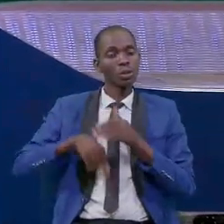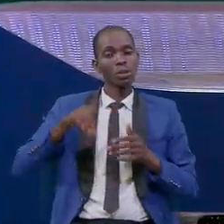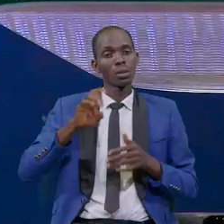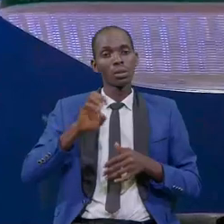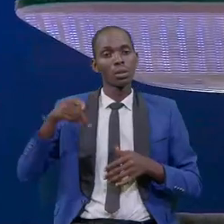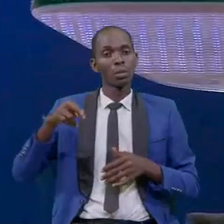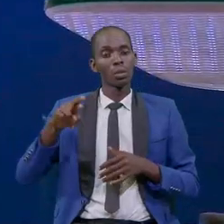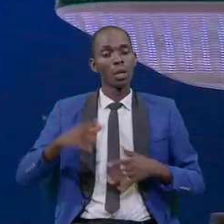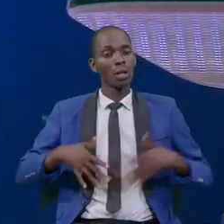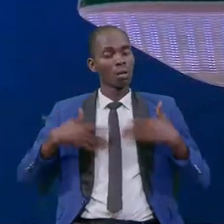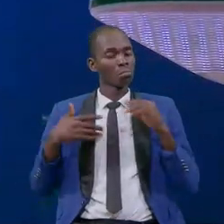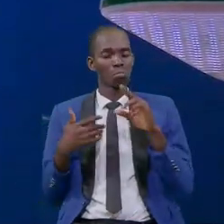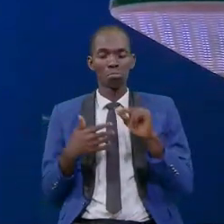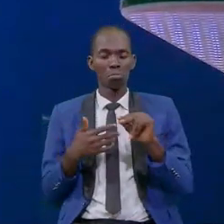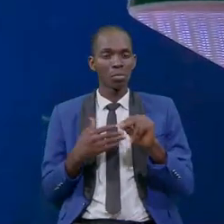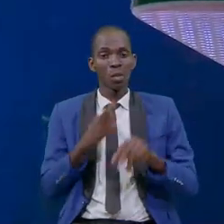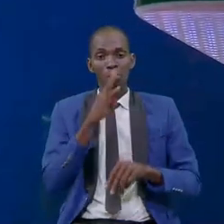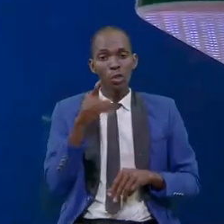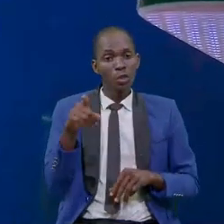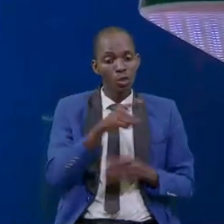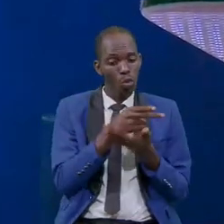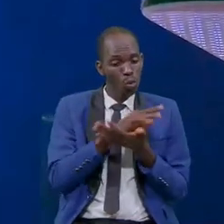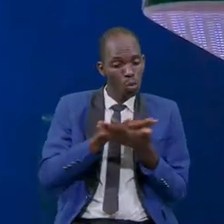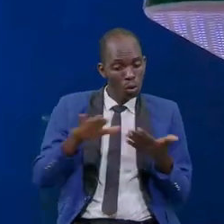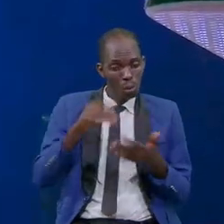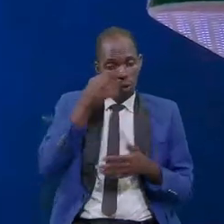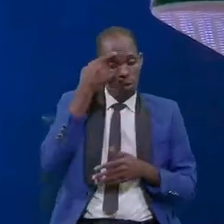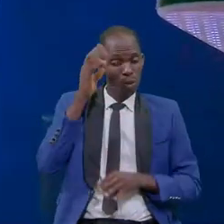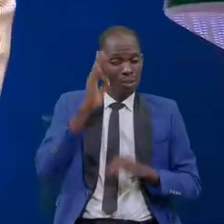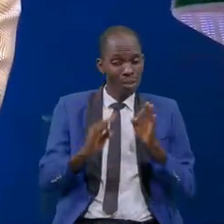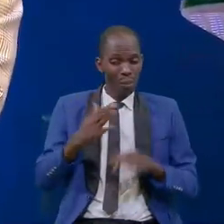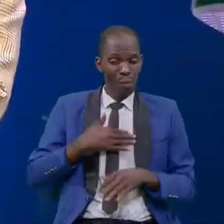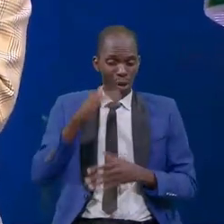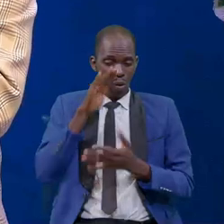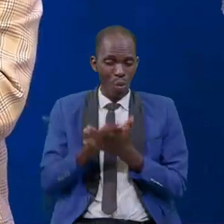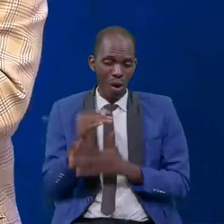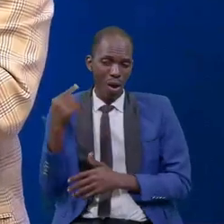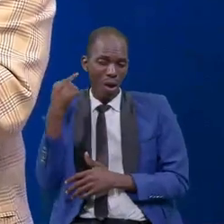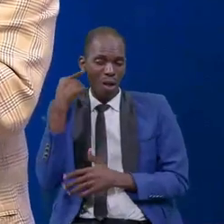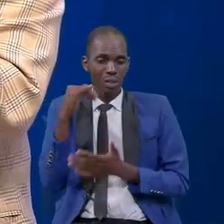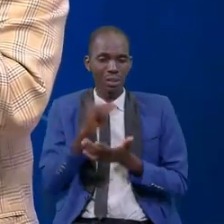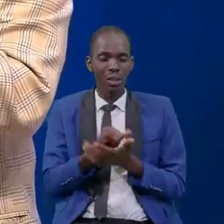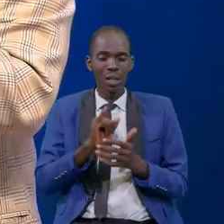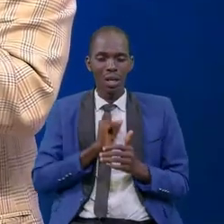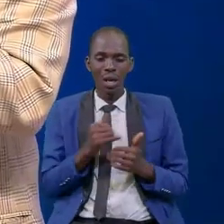Vous serez saint car si ma femme l'apprend